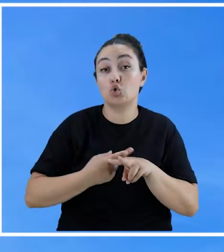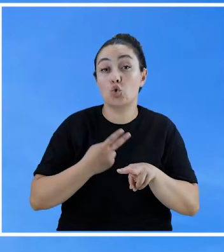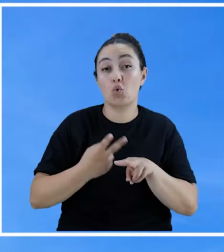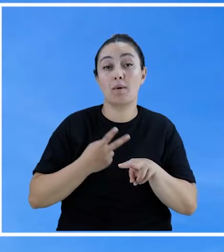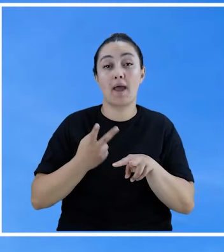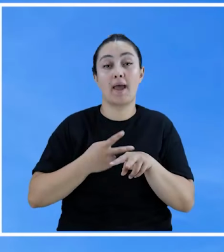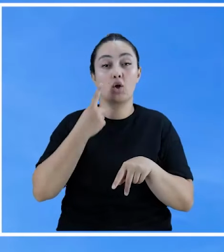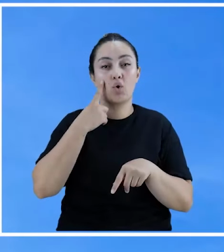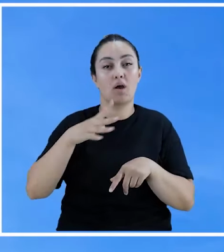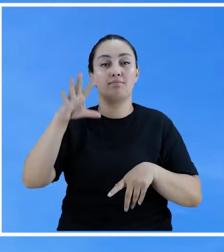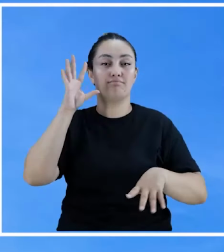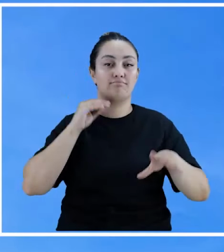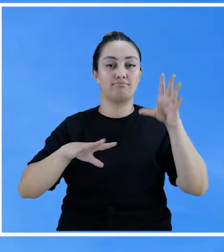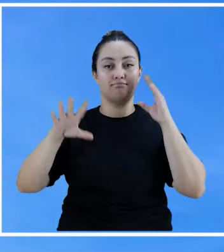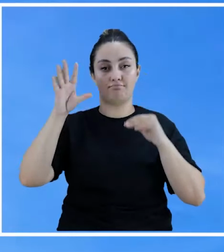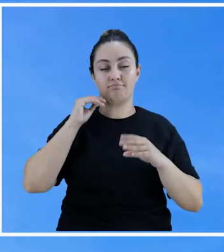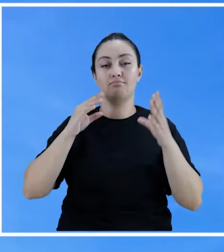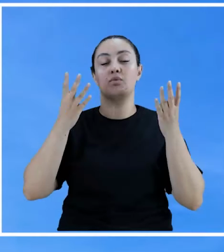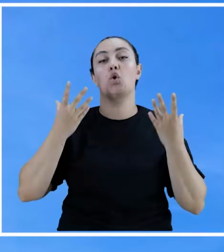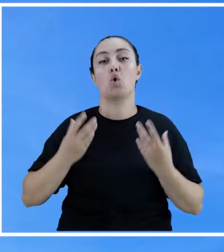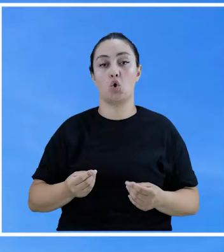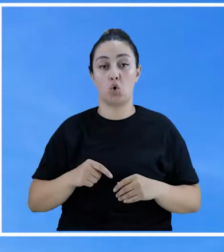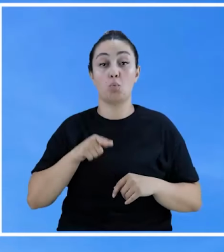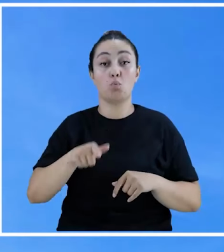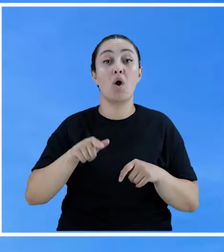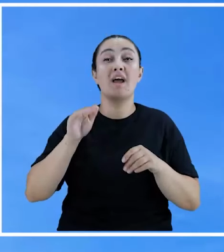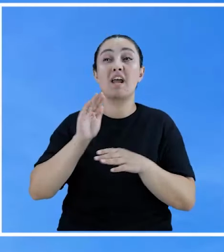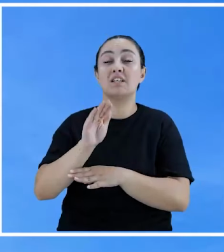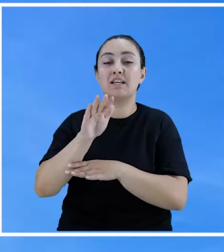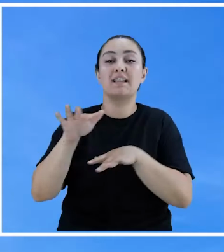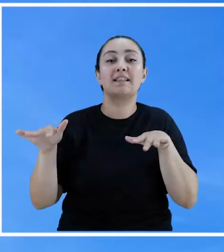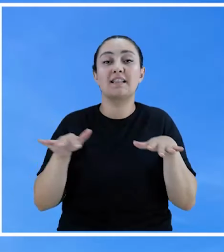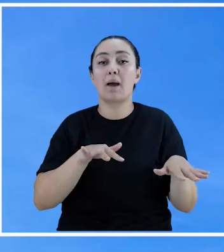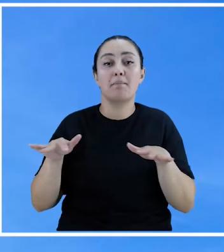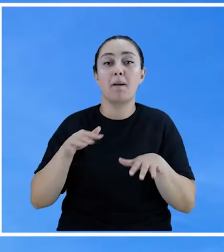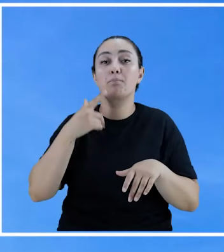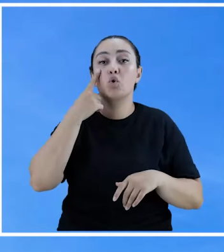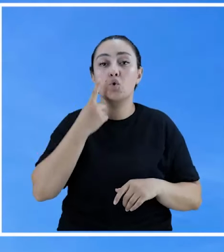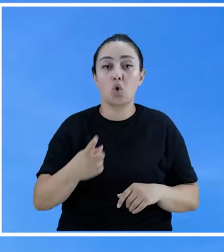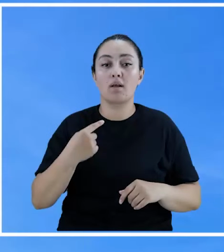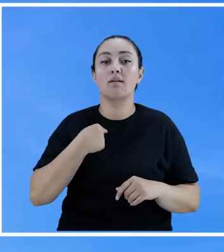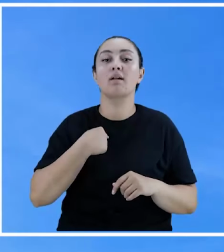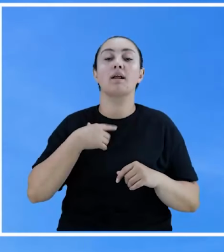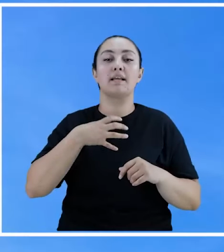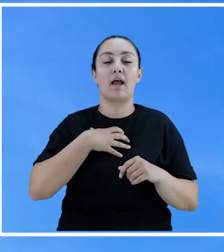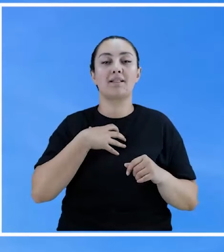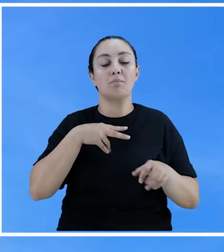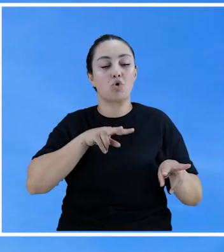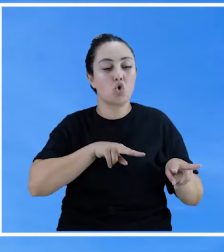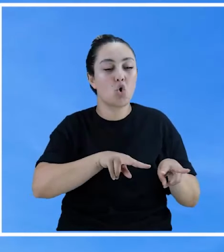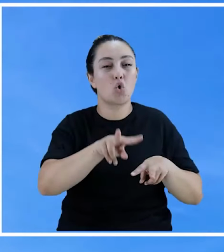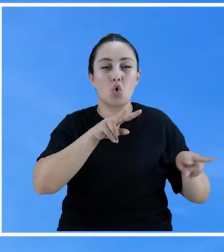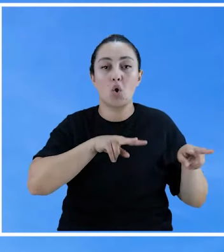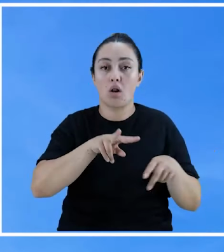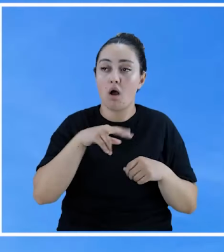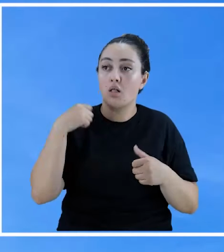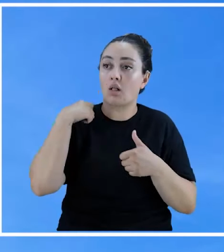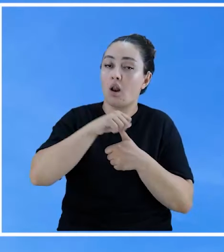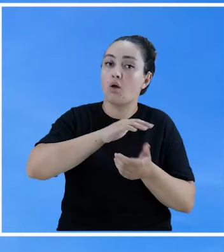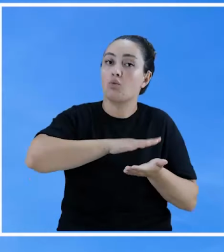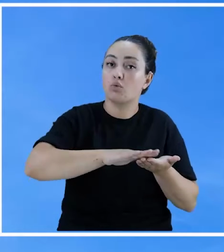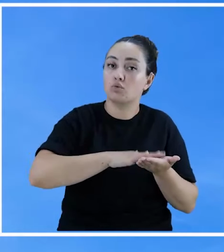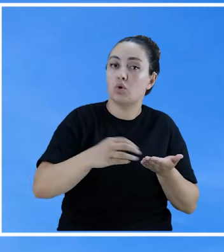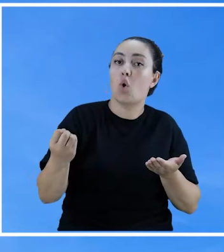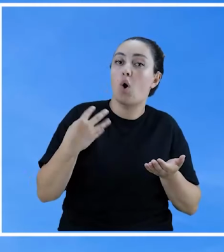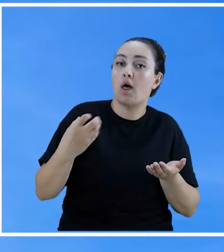tecrübeyle beraber biz aslında teoriyi destekleyebiliyoruz. Bu yaşanan depremlerde bizim uyguladığımız yöntemleri yeniden